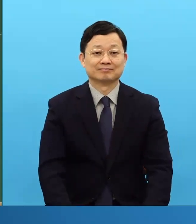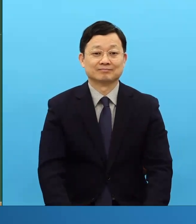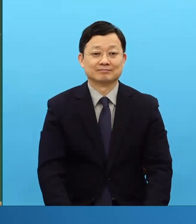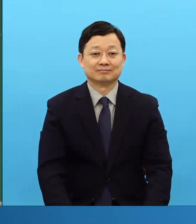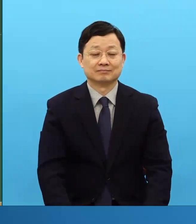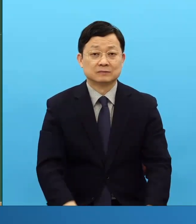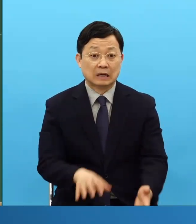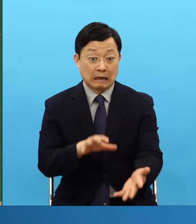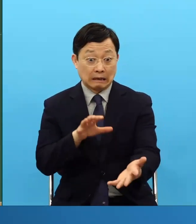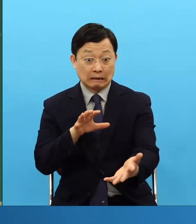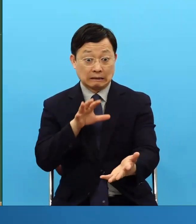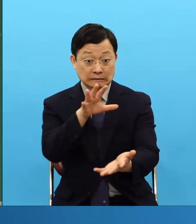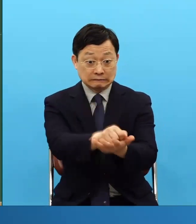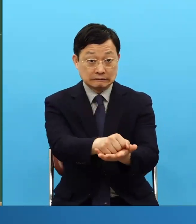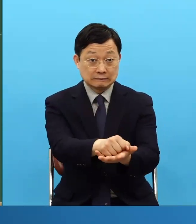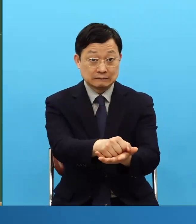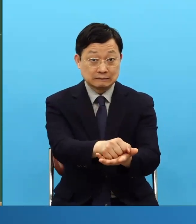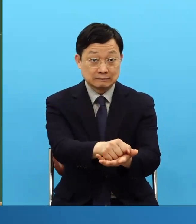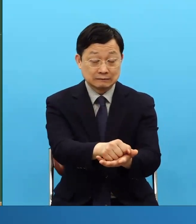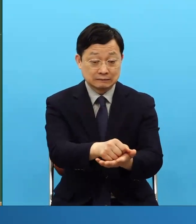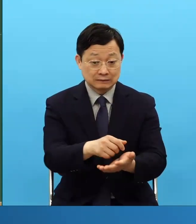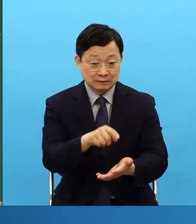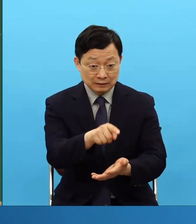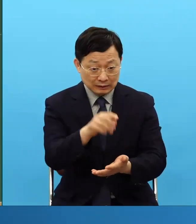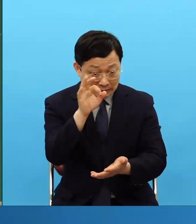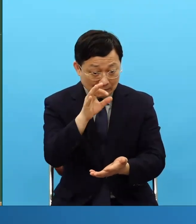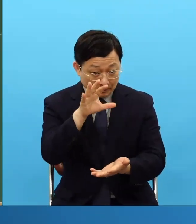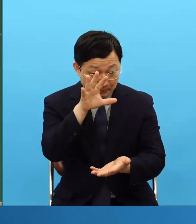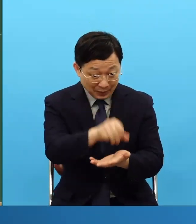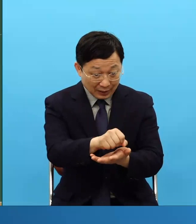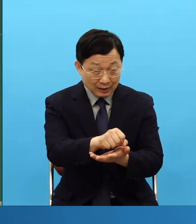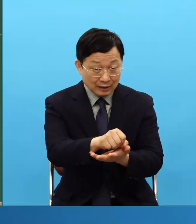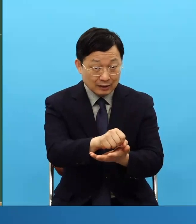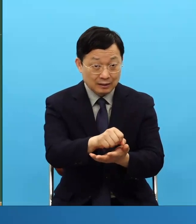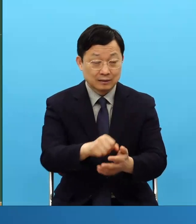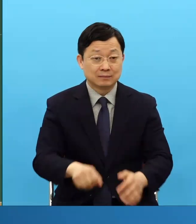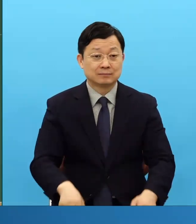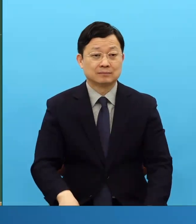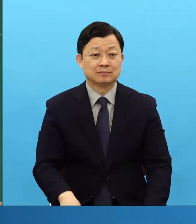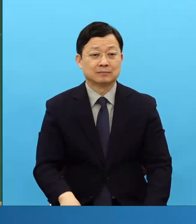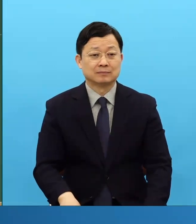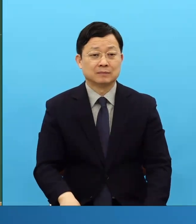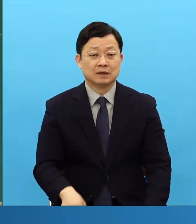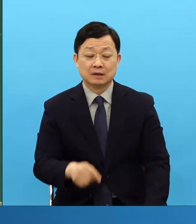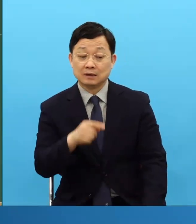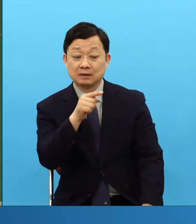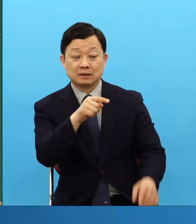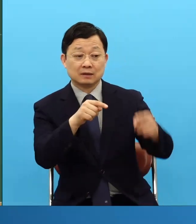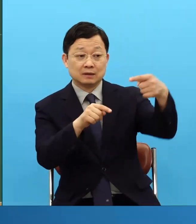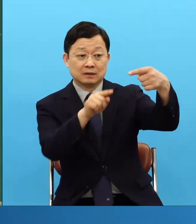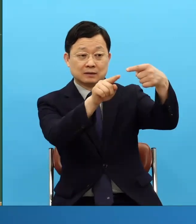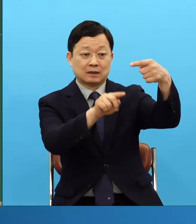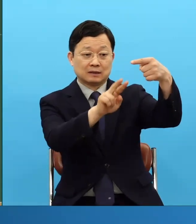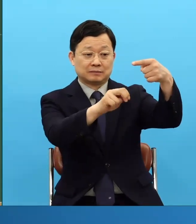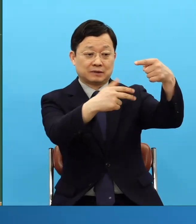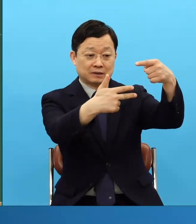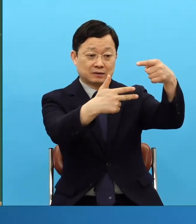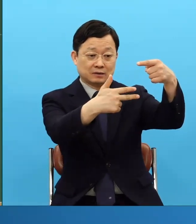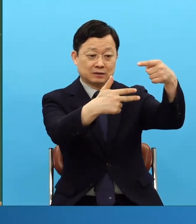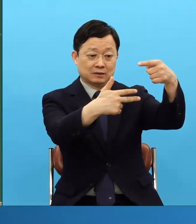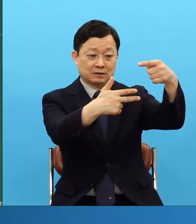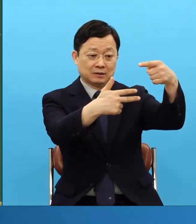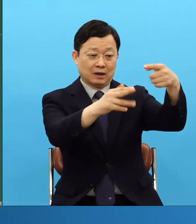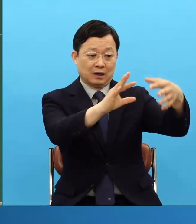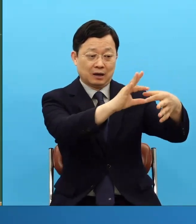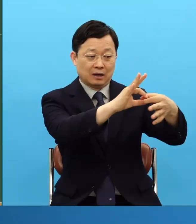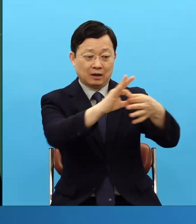차지하라 그랬습니다. And to occupy or possess the land. 이것만 보는 게 아니고 이 속에서 나온 축복이다. That you're not just looking at number 2. That's the blessing